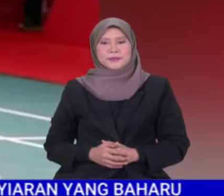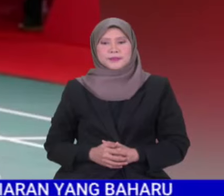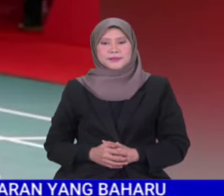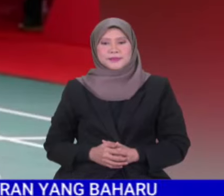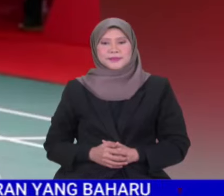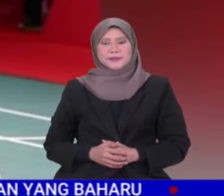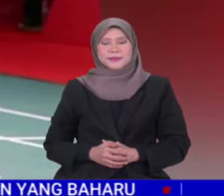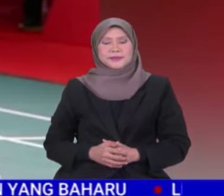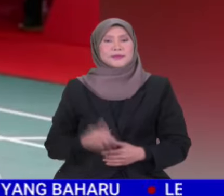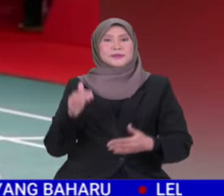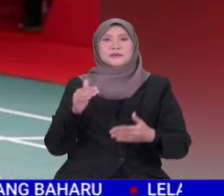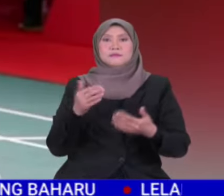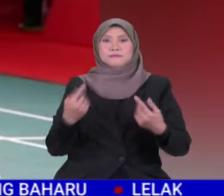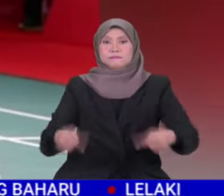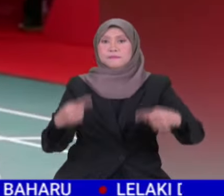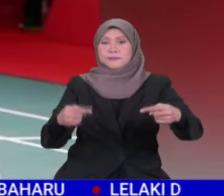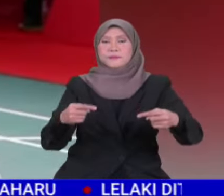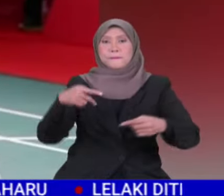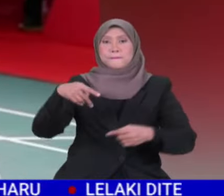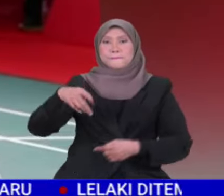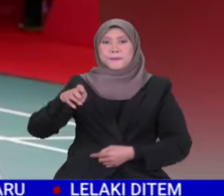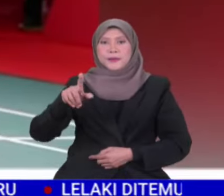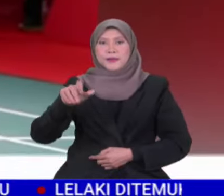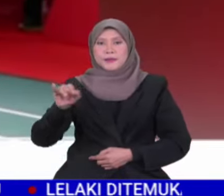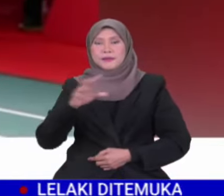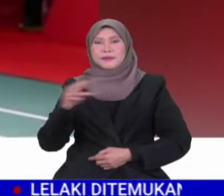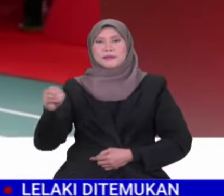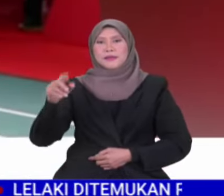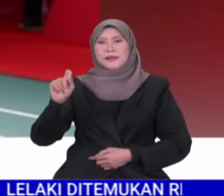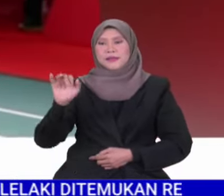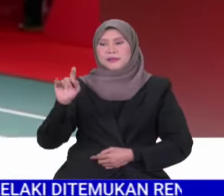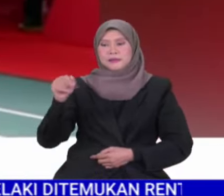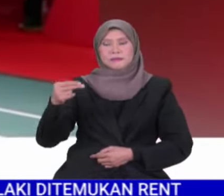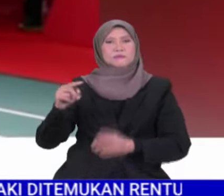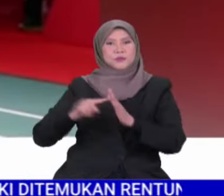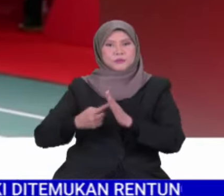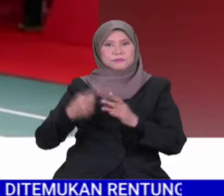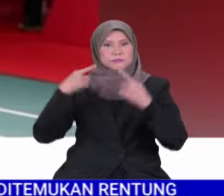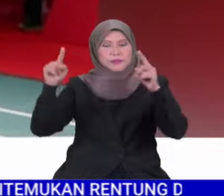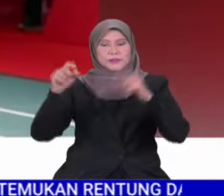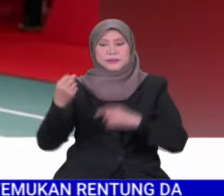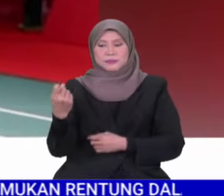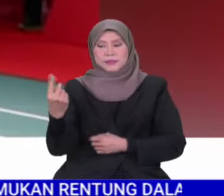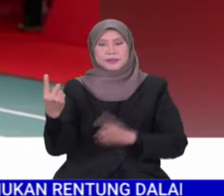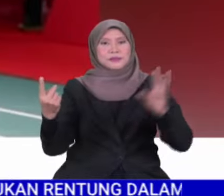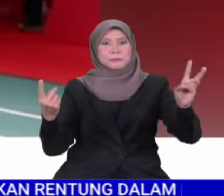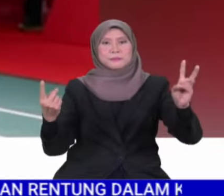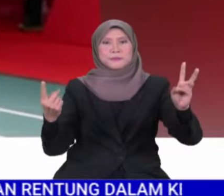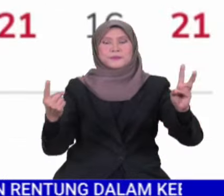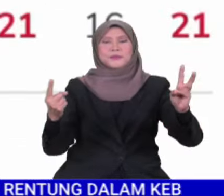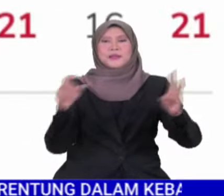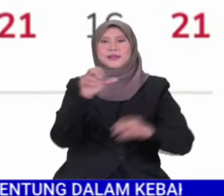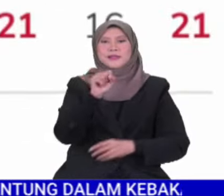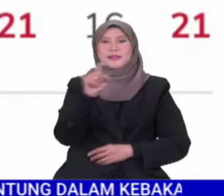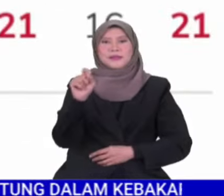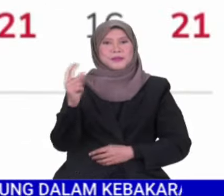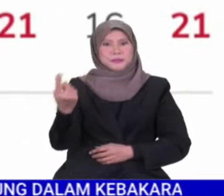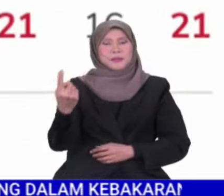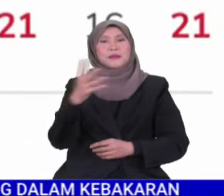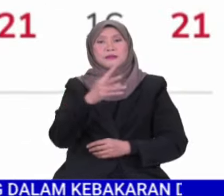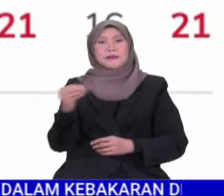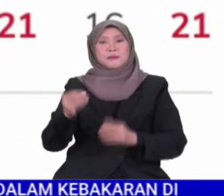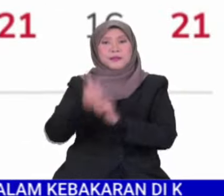Turun selaku pilihan ke-8 kejohanan, Pearlie dan Tinah bermula cemerlang mendahului 11-6 pada pertengahan set pertama dan